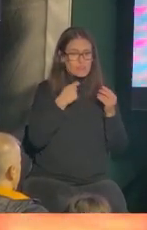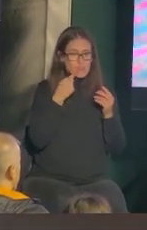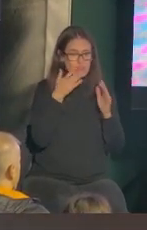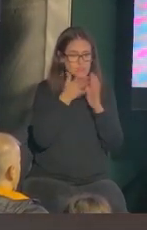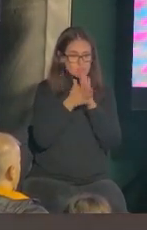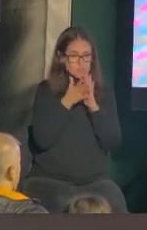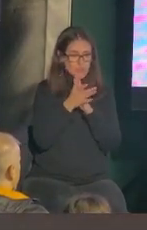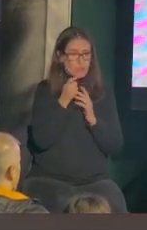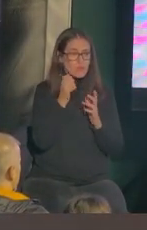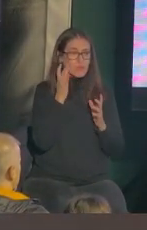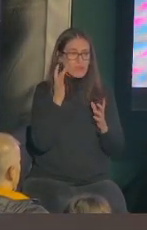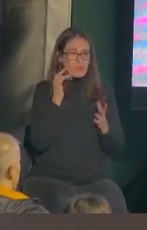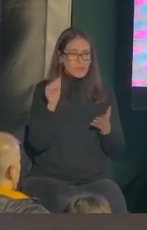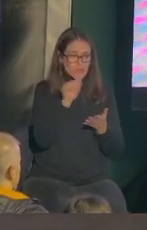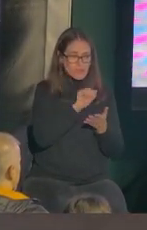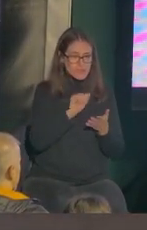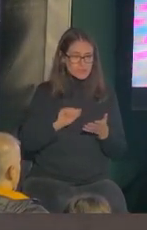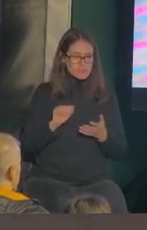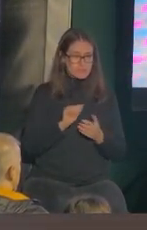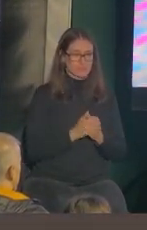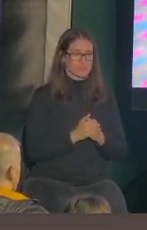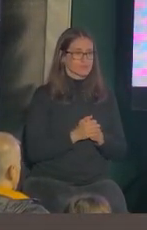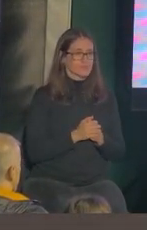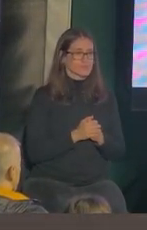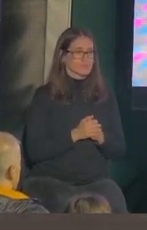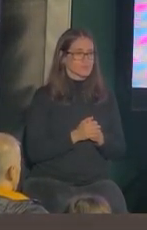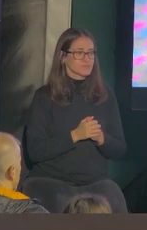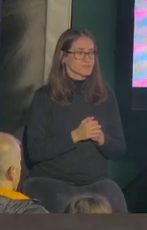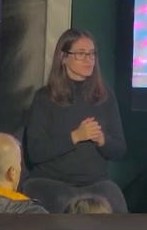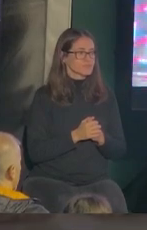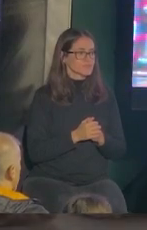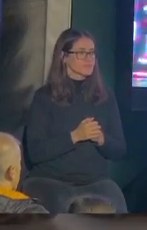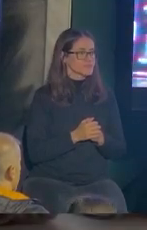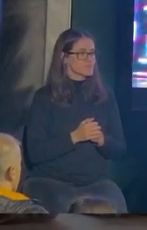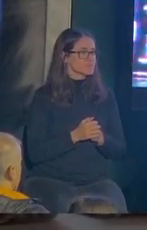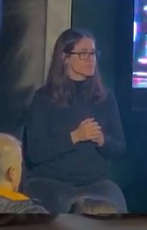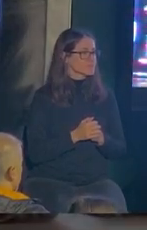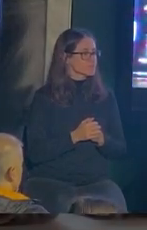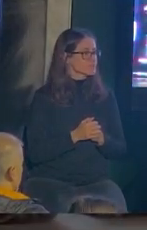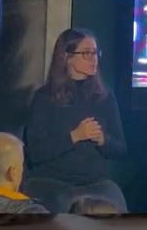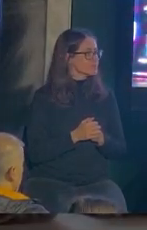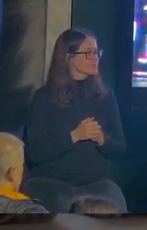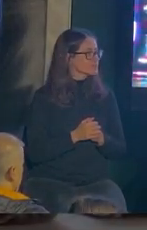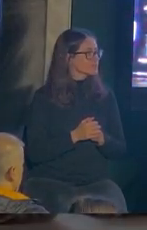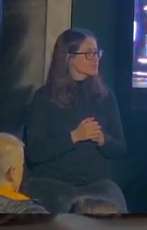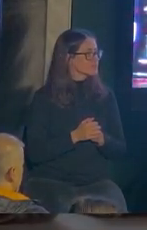Netegem una mica, que si no quedarà molt malament.